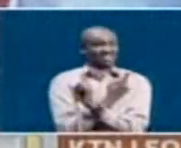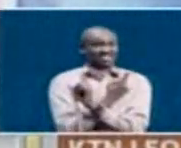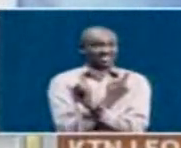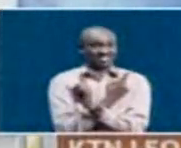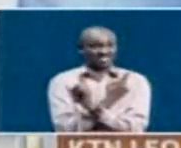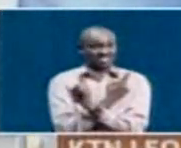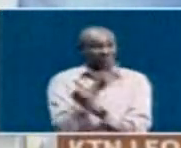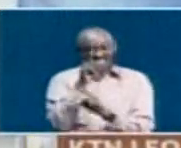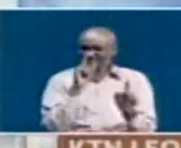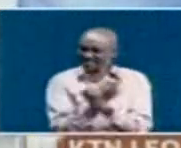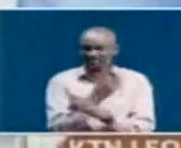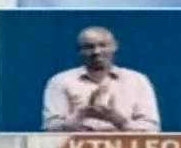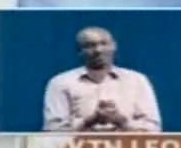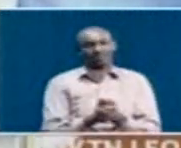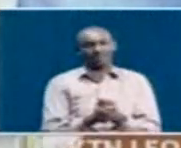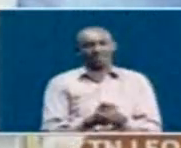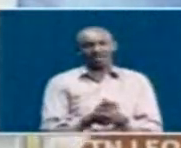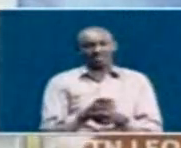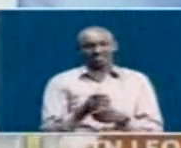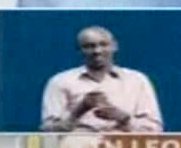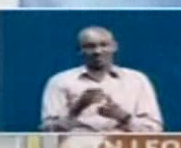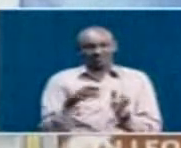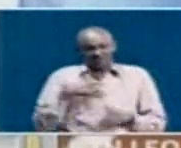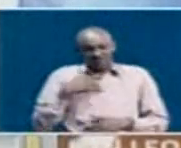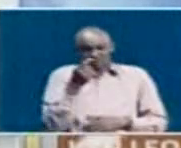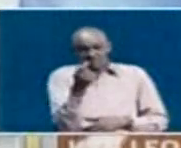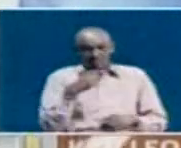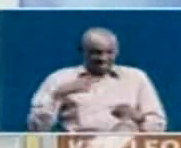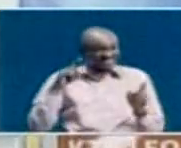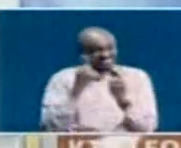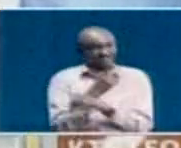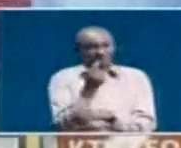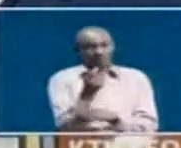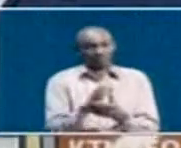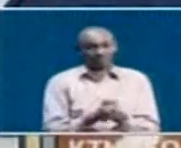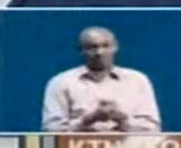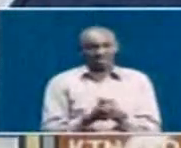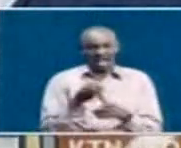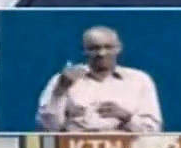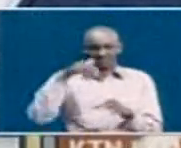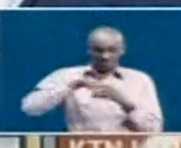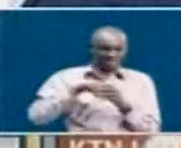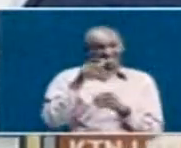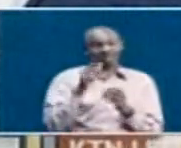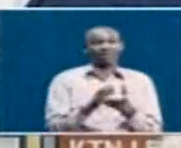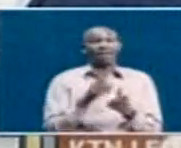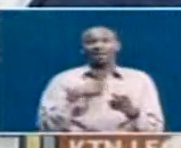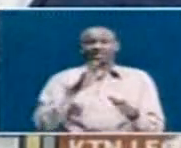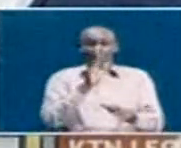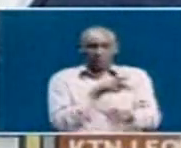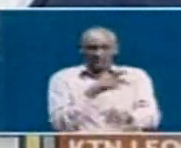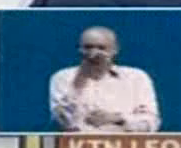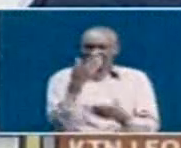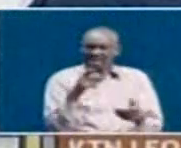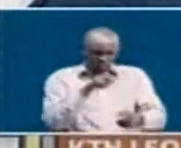Miondoko yako muziki ni tofauti sana. Tofauti kweli. Kibongo kidogo, Kenya kidogo, lakini ni tofauti. Taarab kidogo. Taarab kidogo. Yavutia. Mashairi